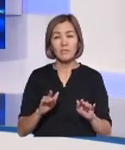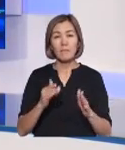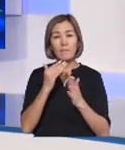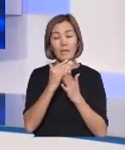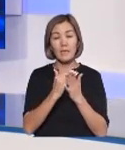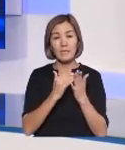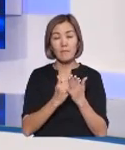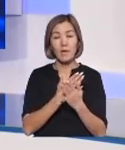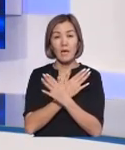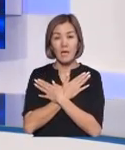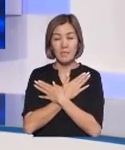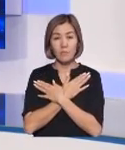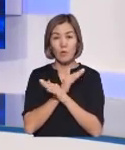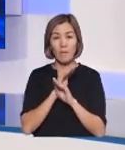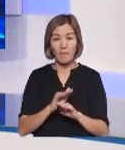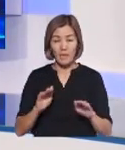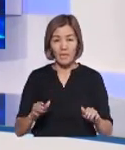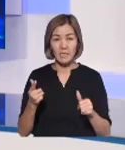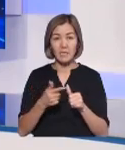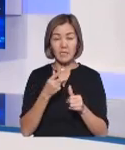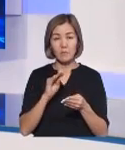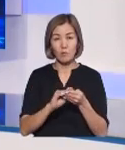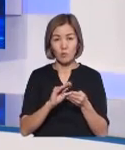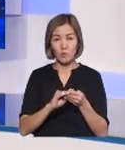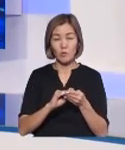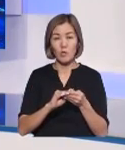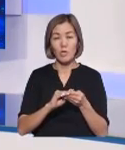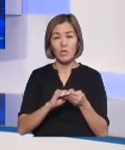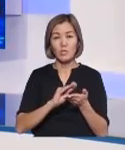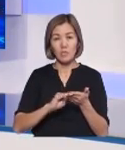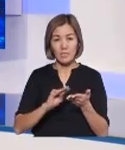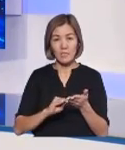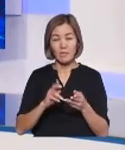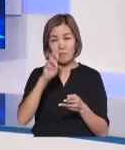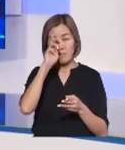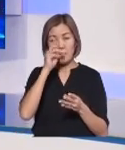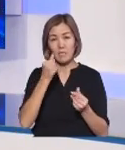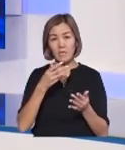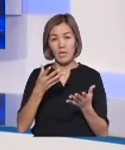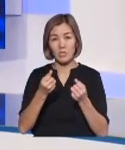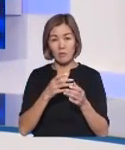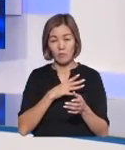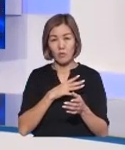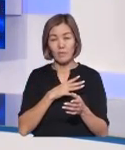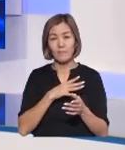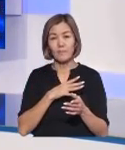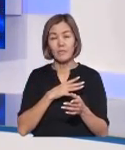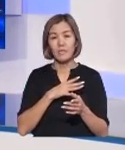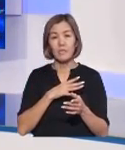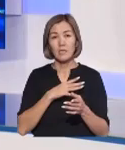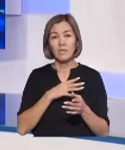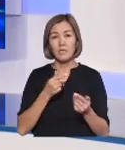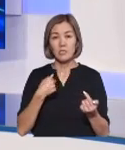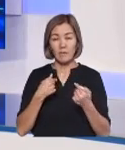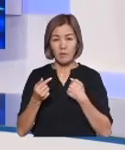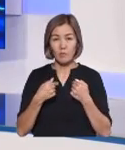балалардың тізімінде қайтыс болған бүлдіршіндердің де есімі әлі күнге дейін белгіленіп, сол үшін мемлекеттен ақша алып отырған. Жәбір көрген